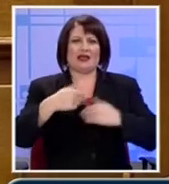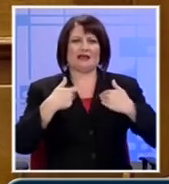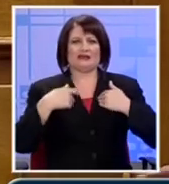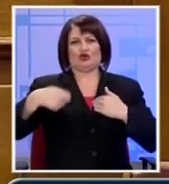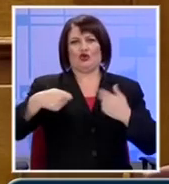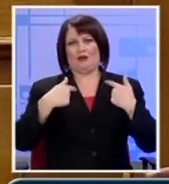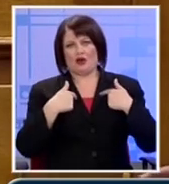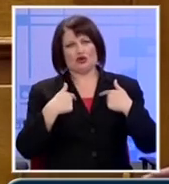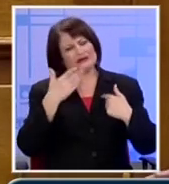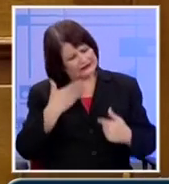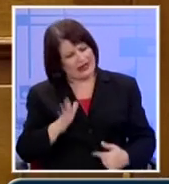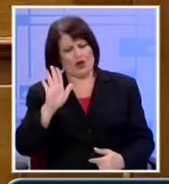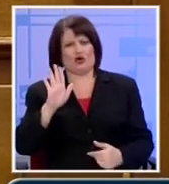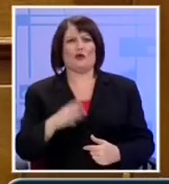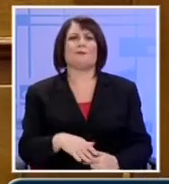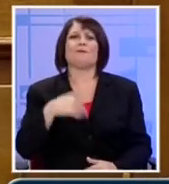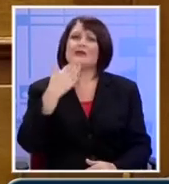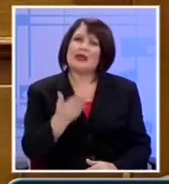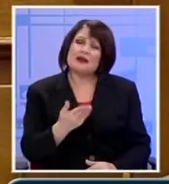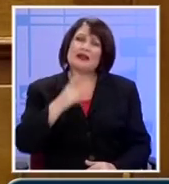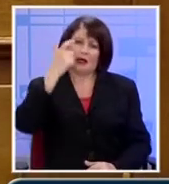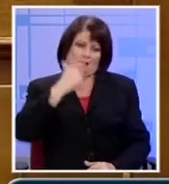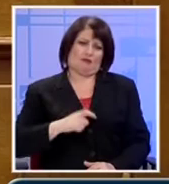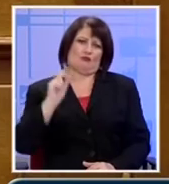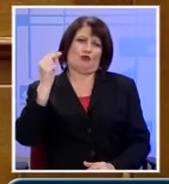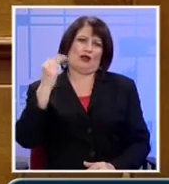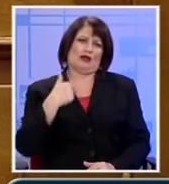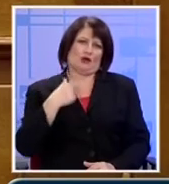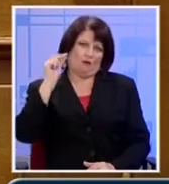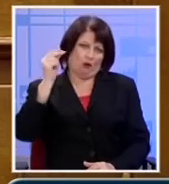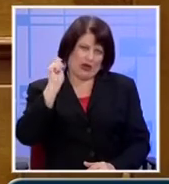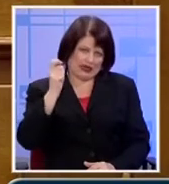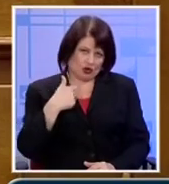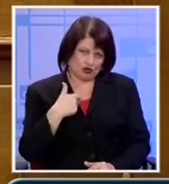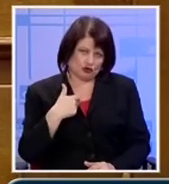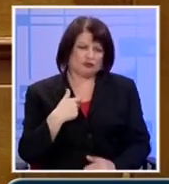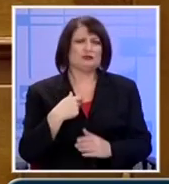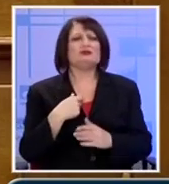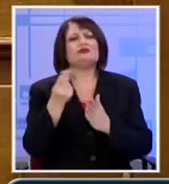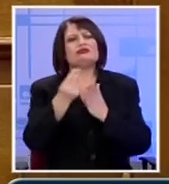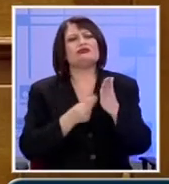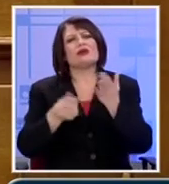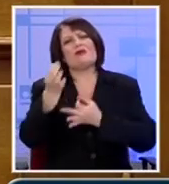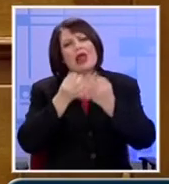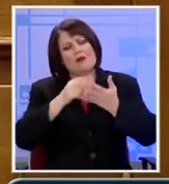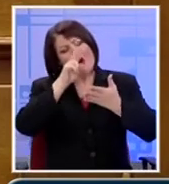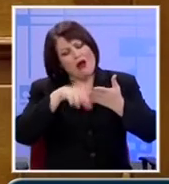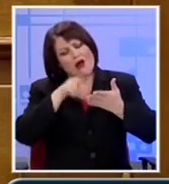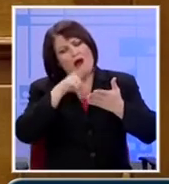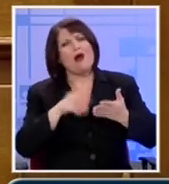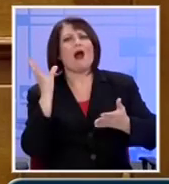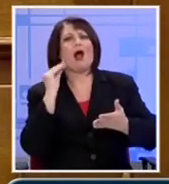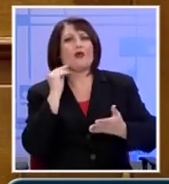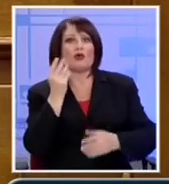νομικού, τελειώνω κύριε Πρόεδρε, και μετά από αυτήν του πολιτικού. Έτσι συχνά πολλά από αυτά που ακούω και διαβάζω τα